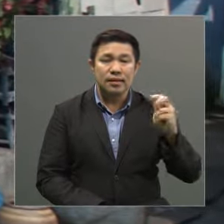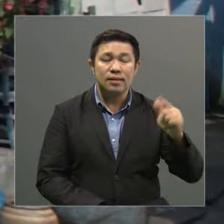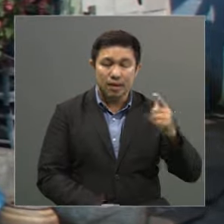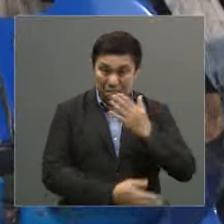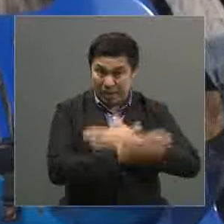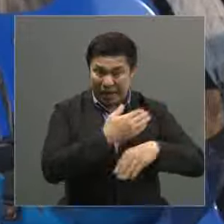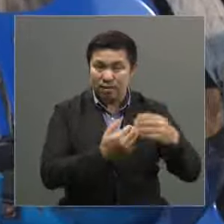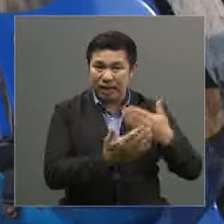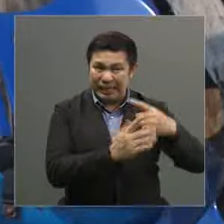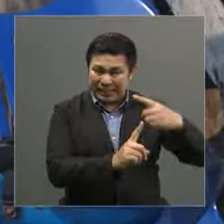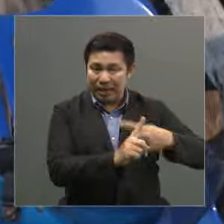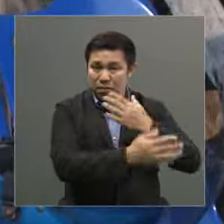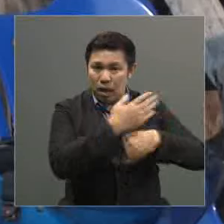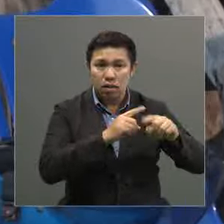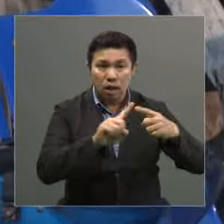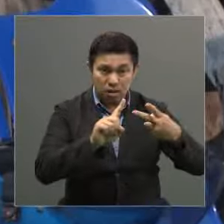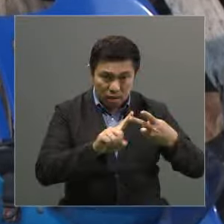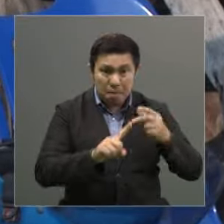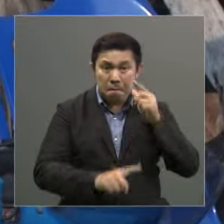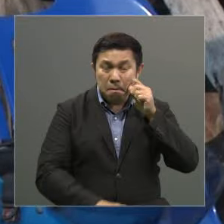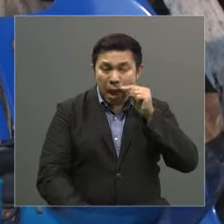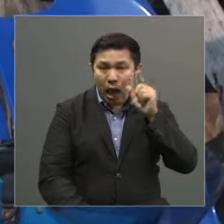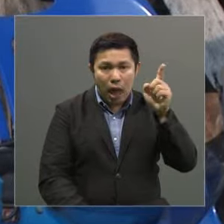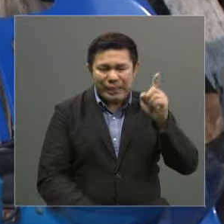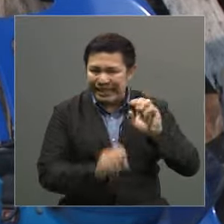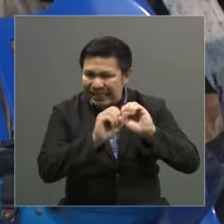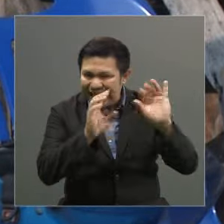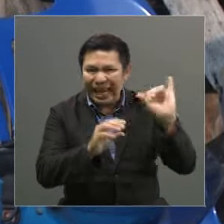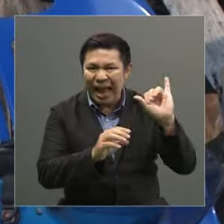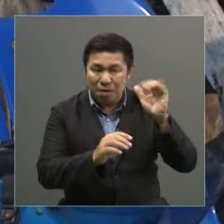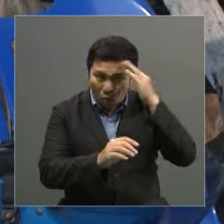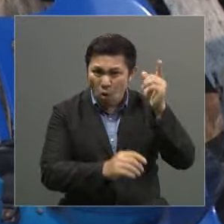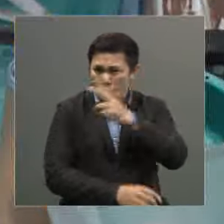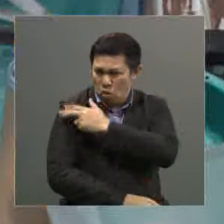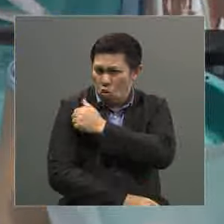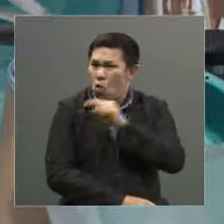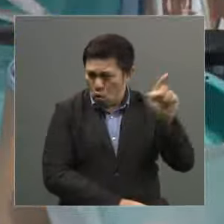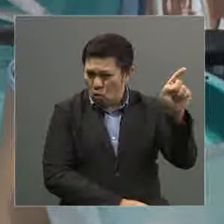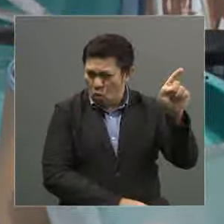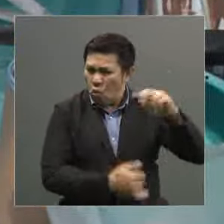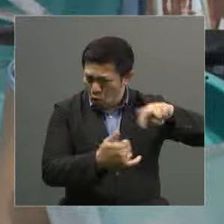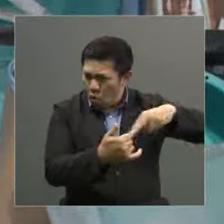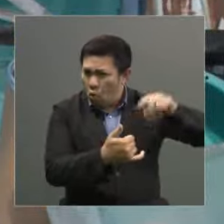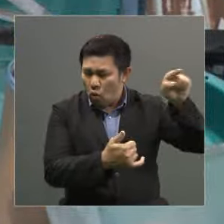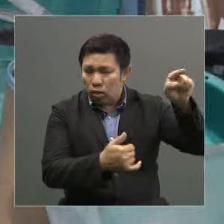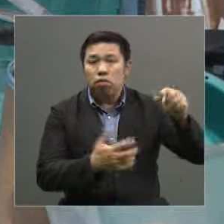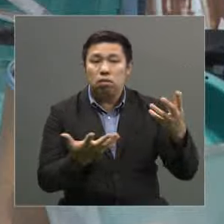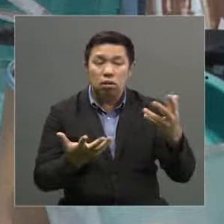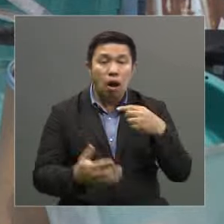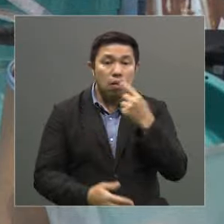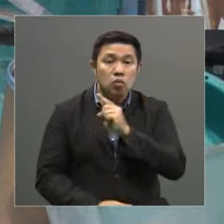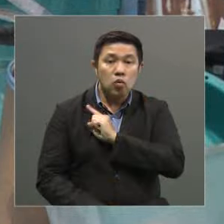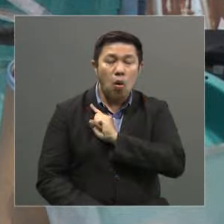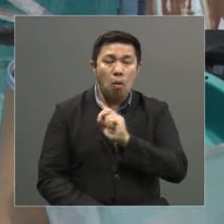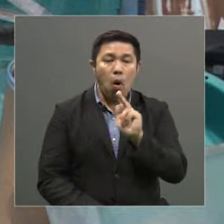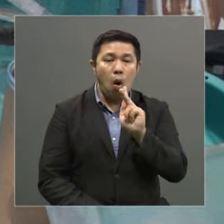การอยู่แต่ว่ากรณีของคุณแม่เนี่ยตอนนี้ยังไม่ชัดเจนเพราะว่ายังพักรักษาตัวอยู่ที่โรงพยาบาลนะครับก็จะเป็นหน้าที่ของกร